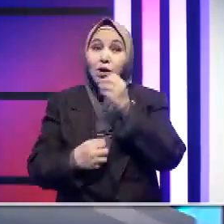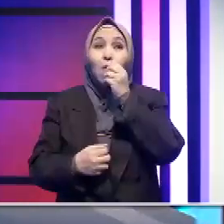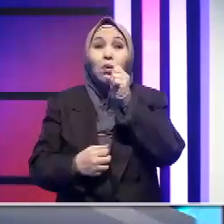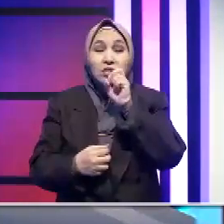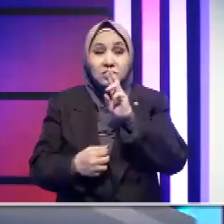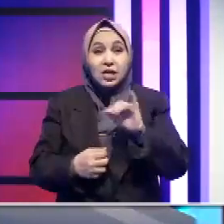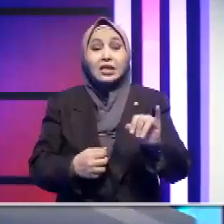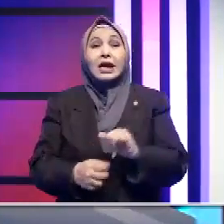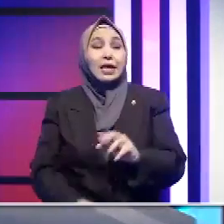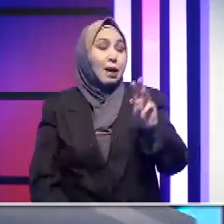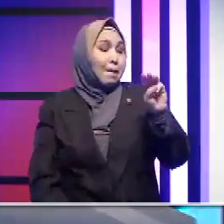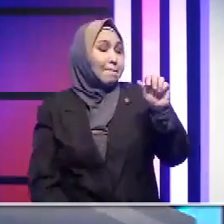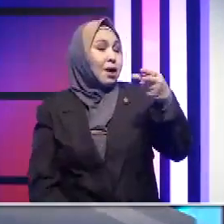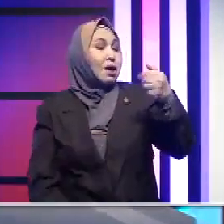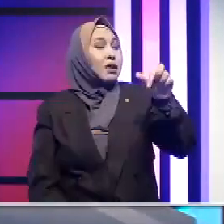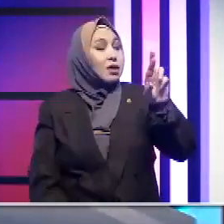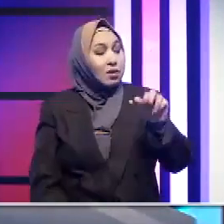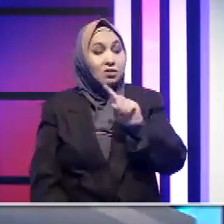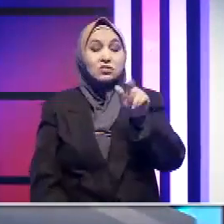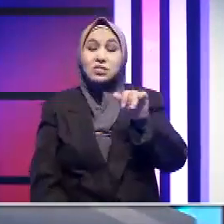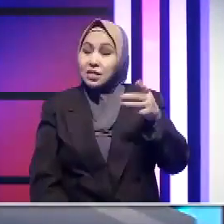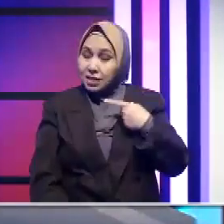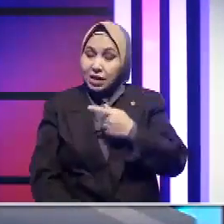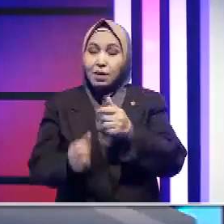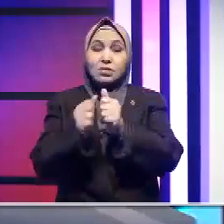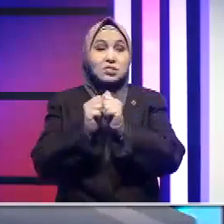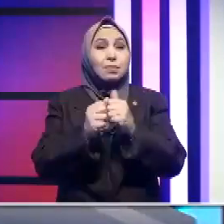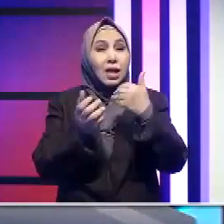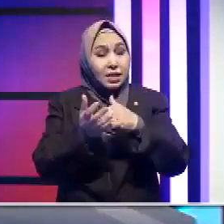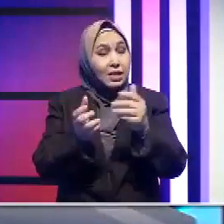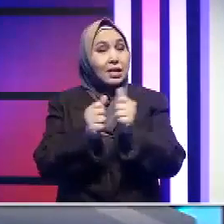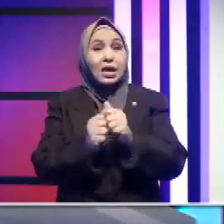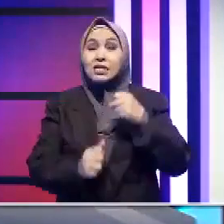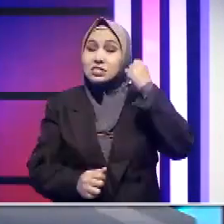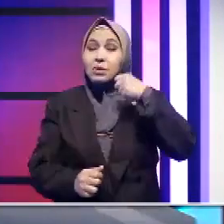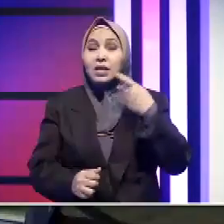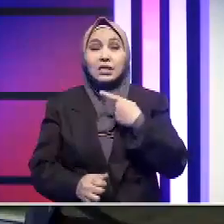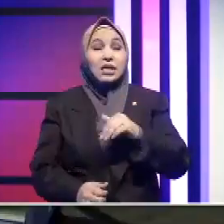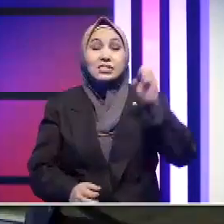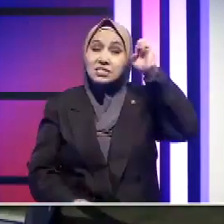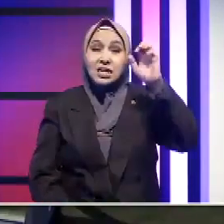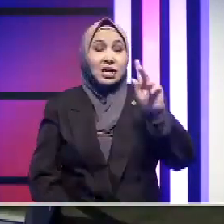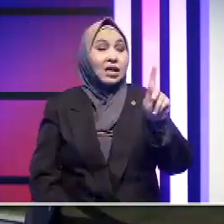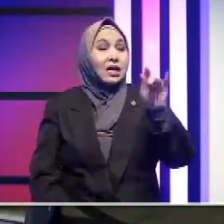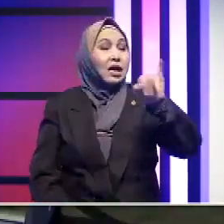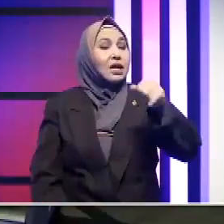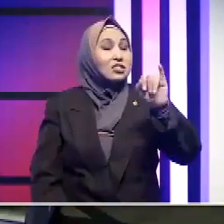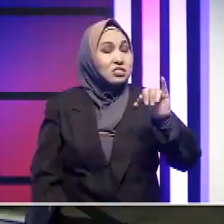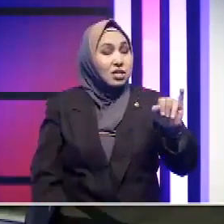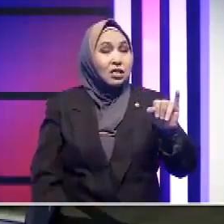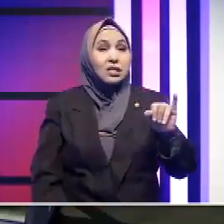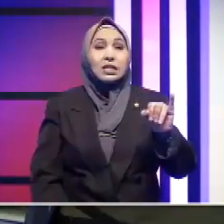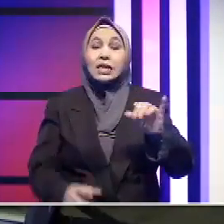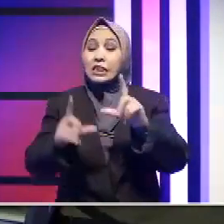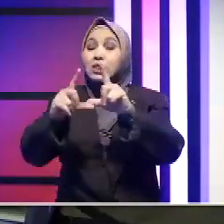daripada Maher Zain kitena bersama lagi dengan start kita KYT Nun di